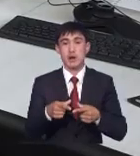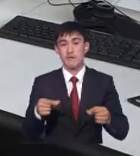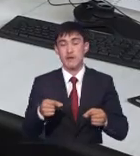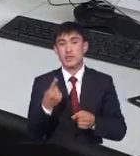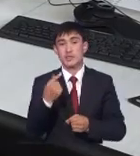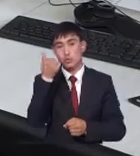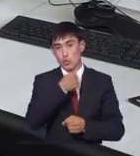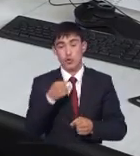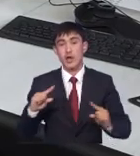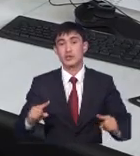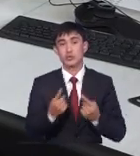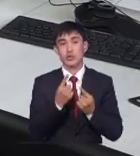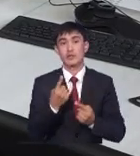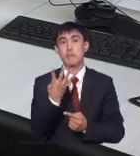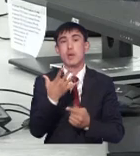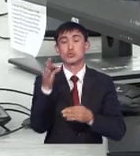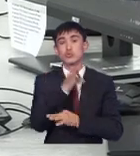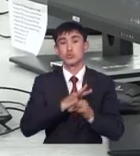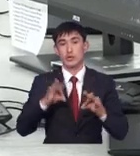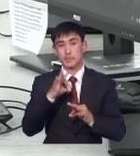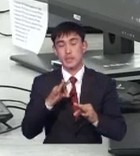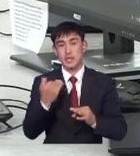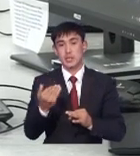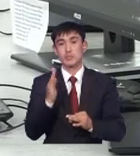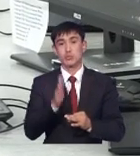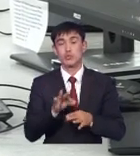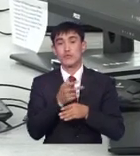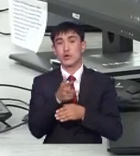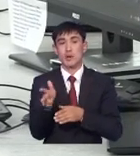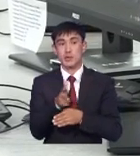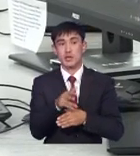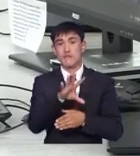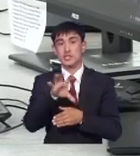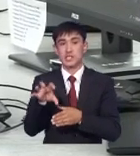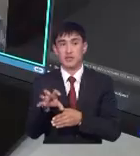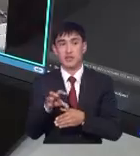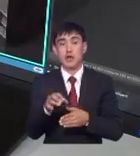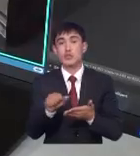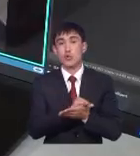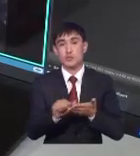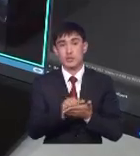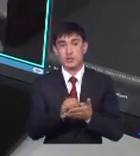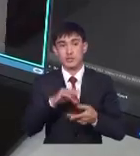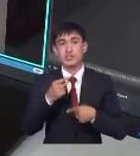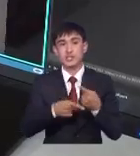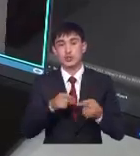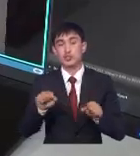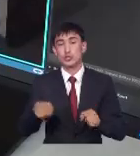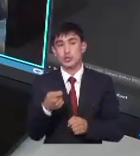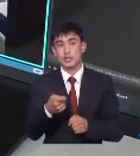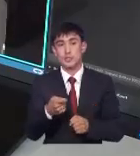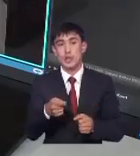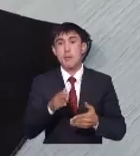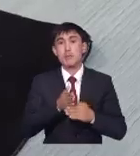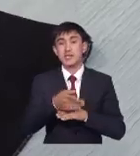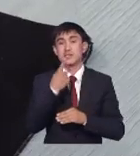и арестованы на пять суток вместе с тем видеокамеры будут фиксировать и документировать следующие нарушения